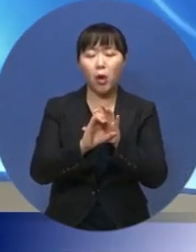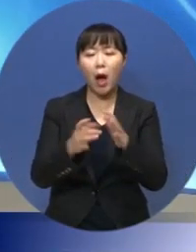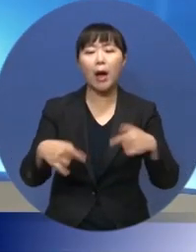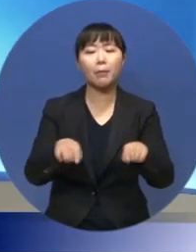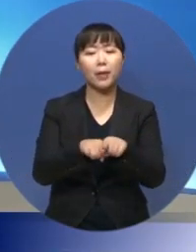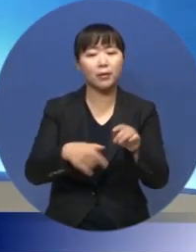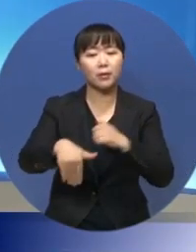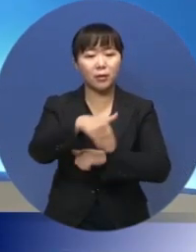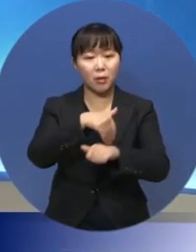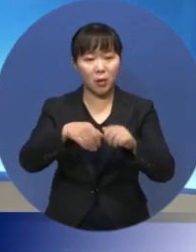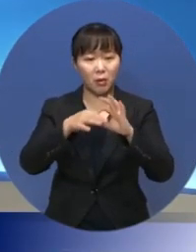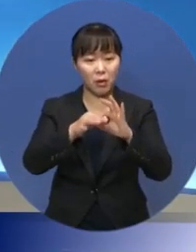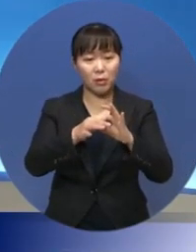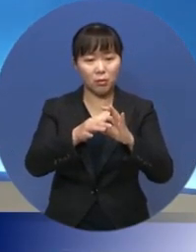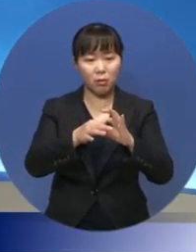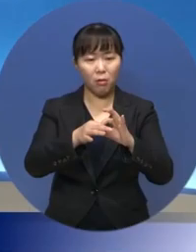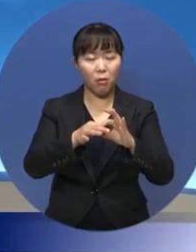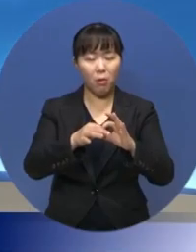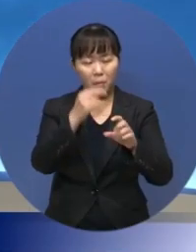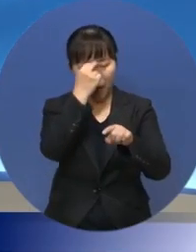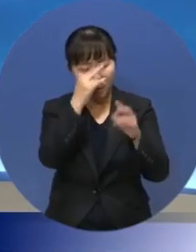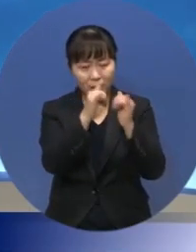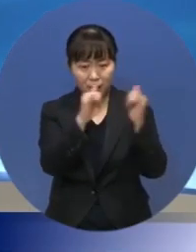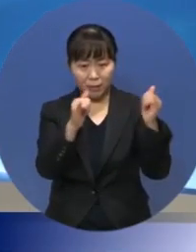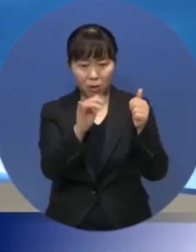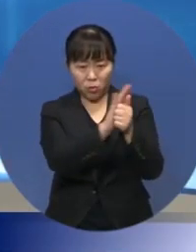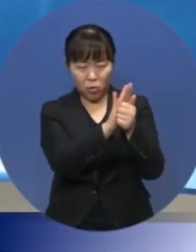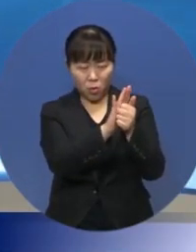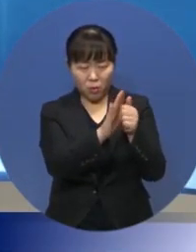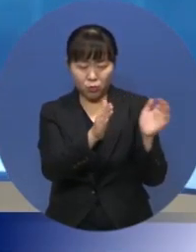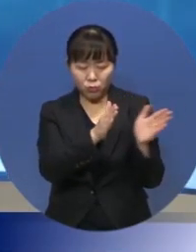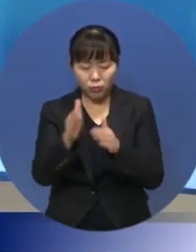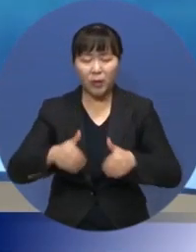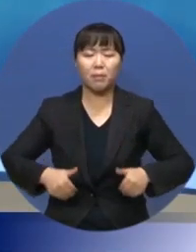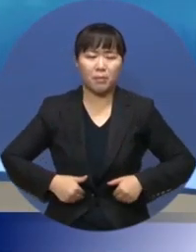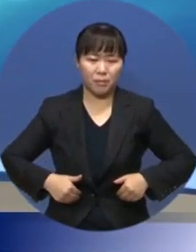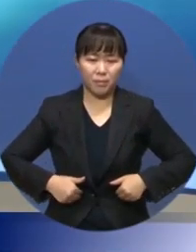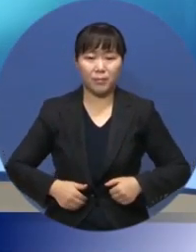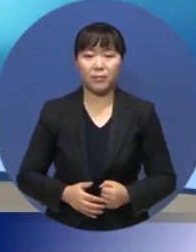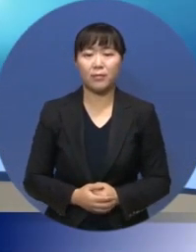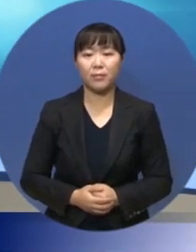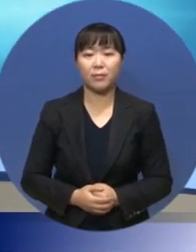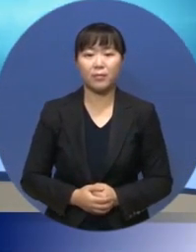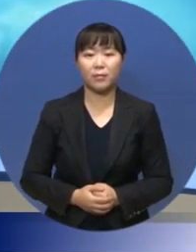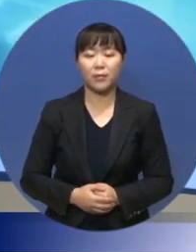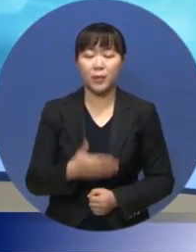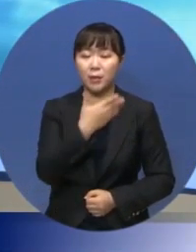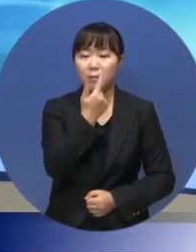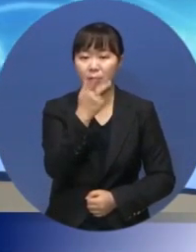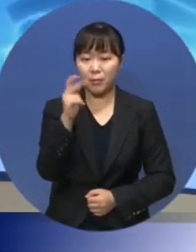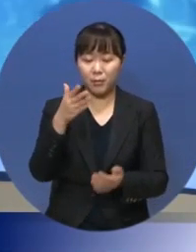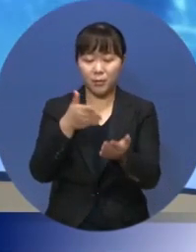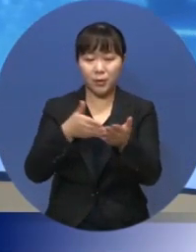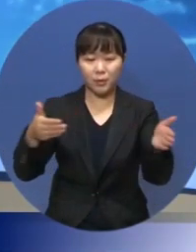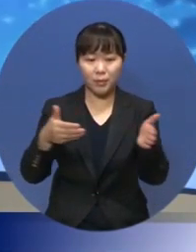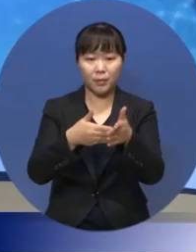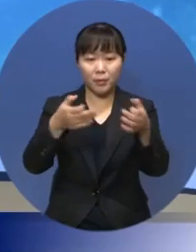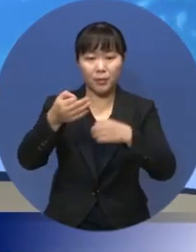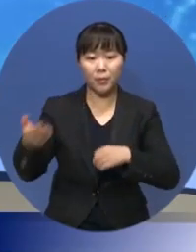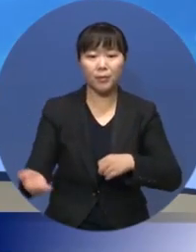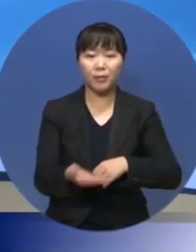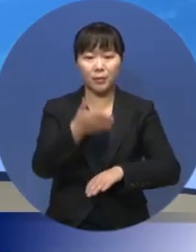코로나 상황에 대비한 취약계층의 돌봄 방안 마련이 시급해 보입니다. 이상 복지TV 뉴스를